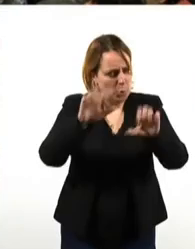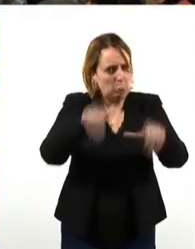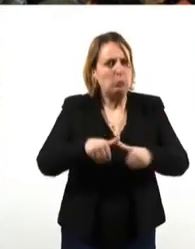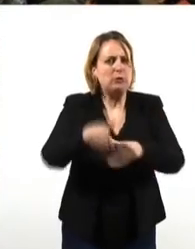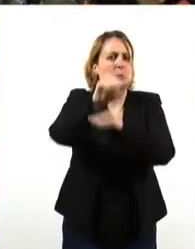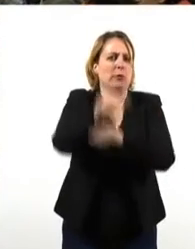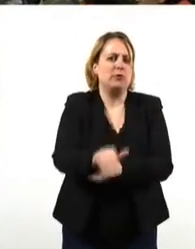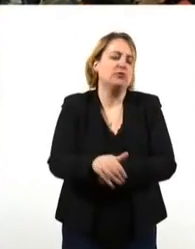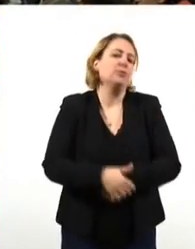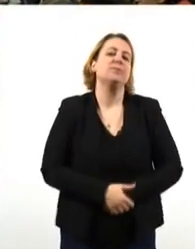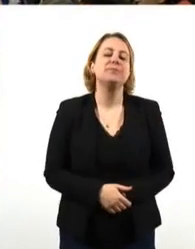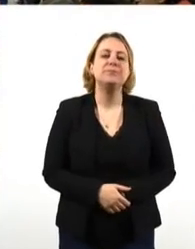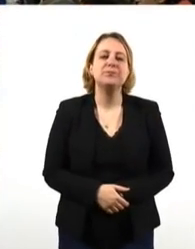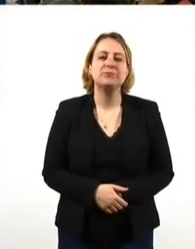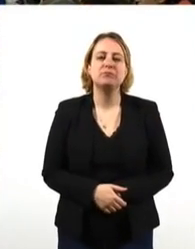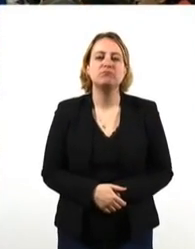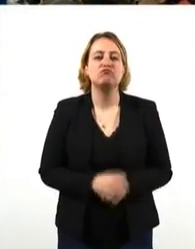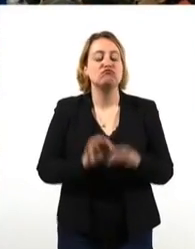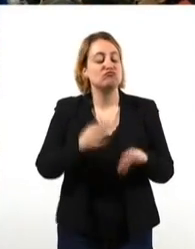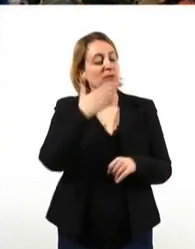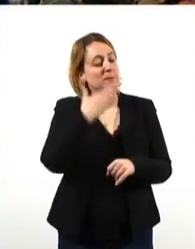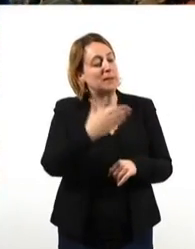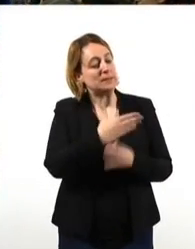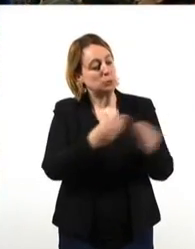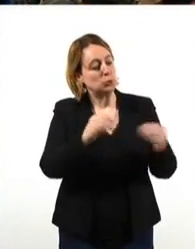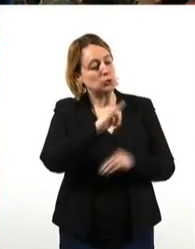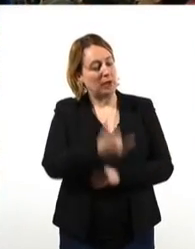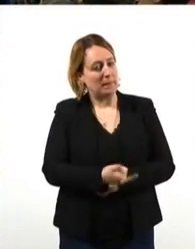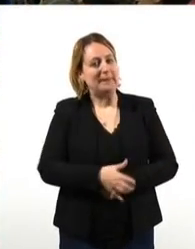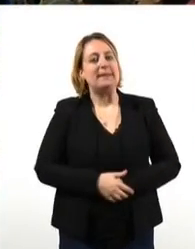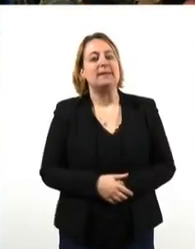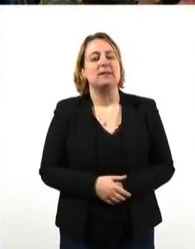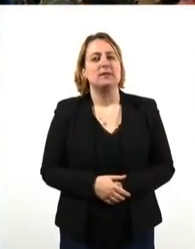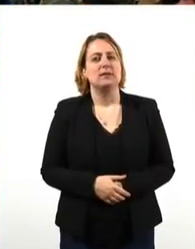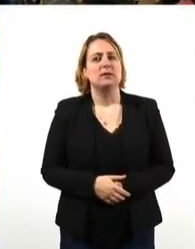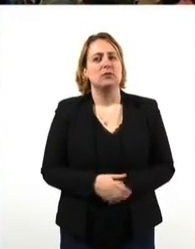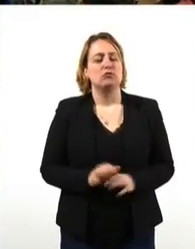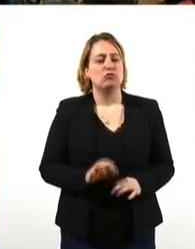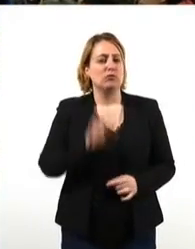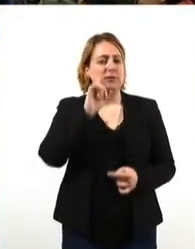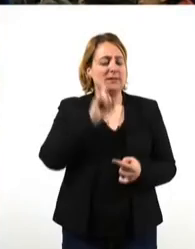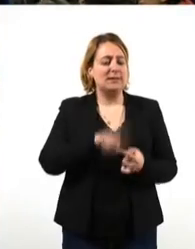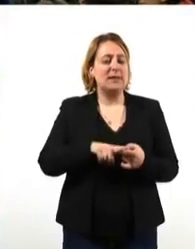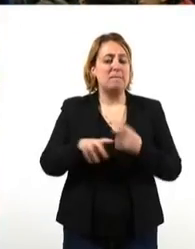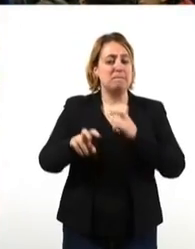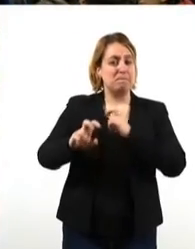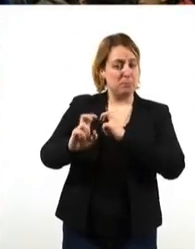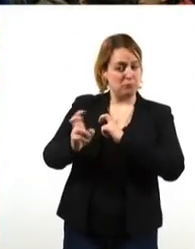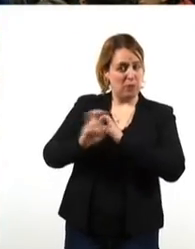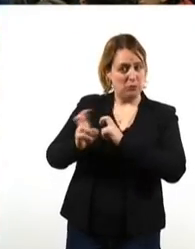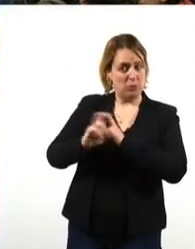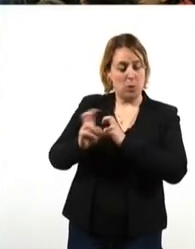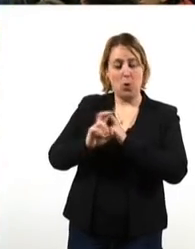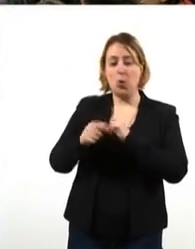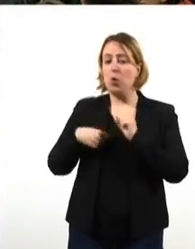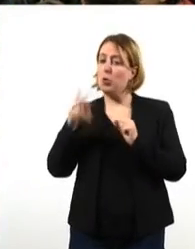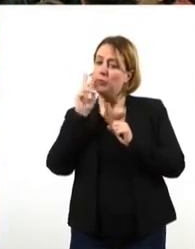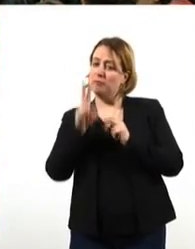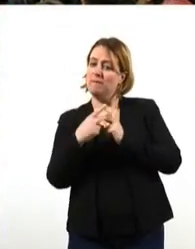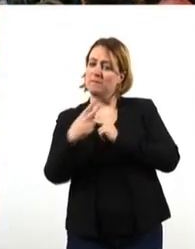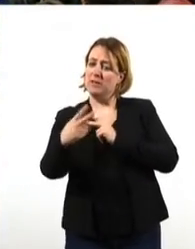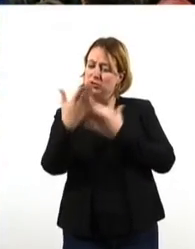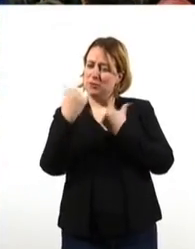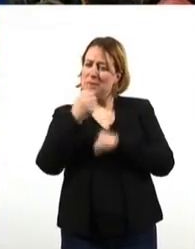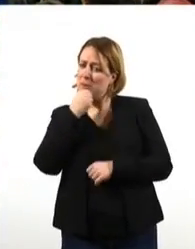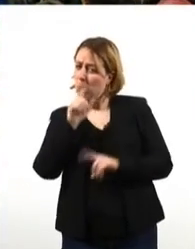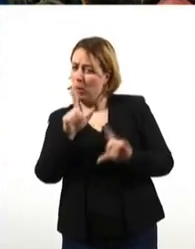Merci beaucoup, Jérémy. Sur les sujets de transport, en face de moi, je ne sais pas s'il y a un micro